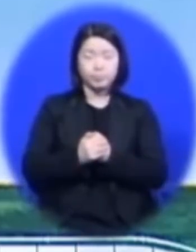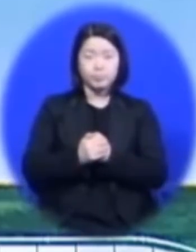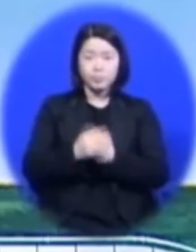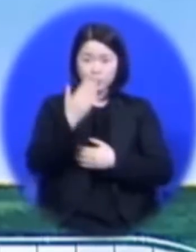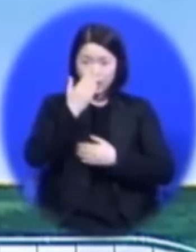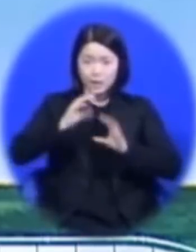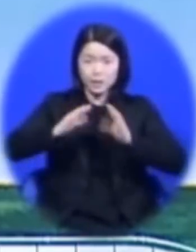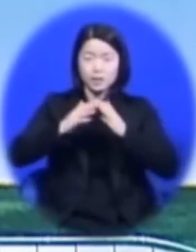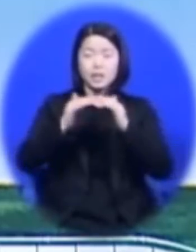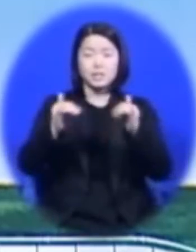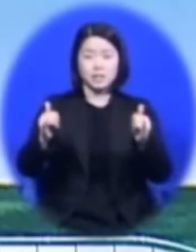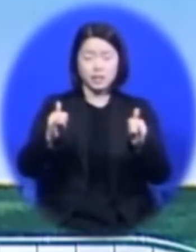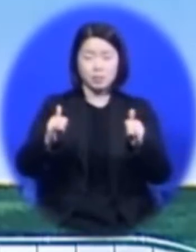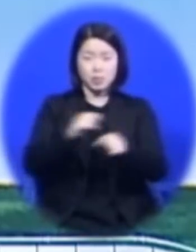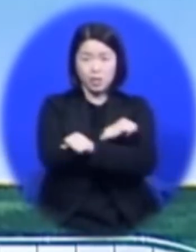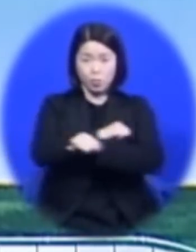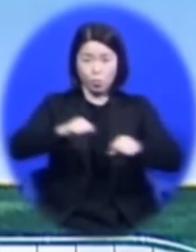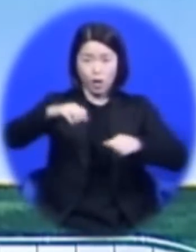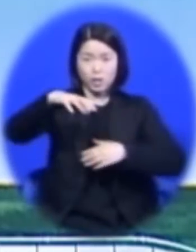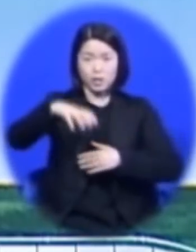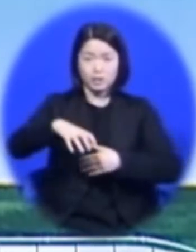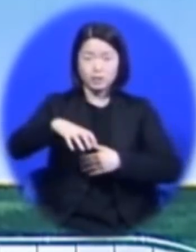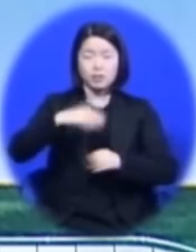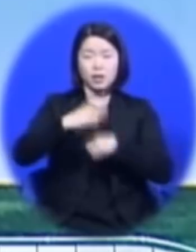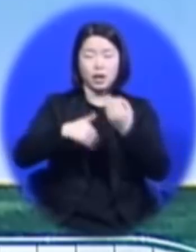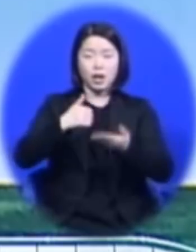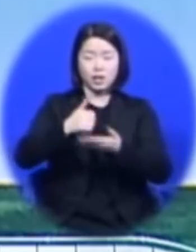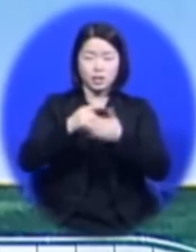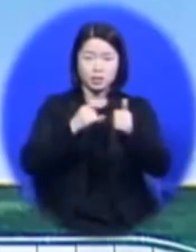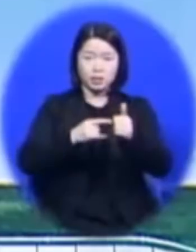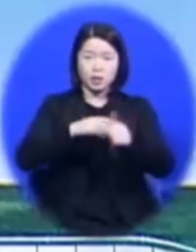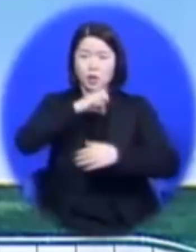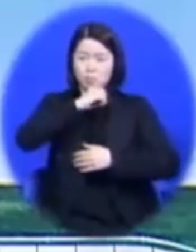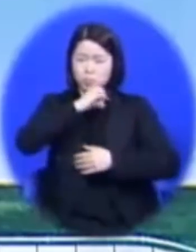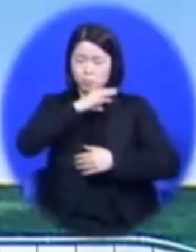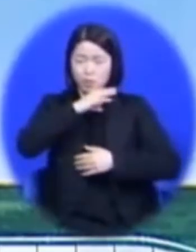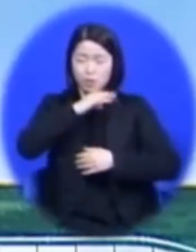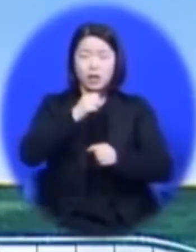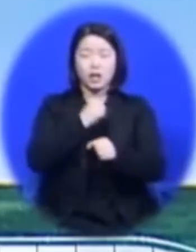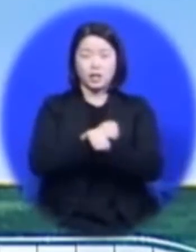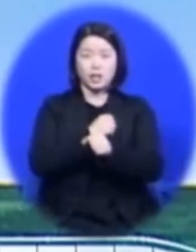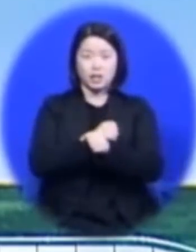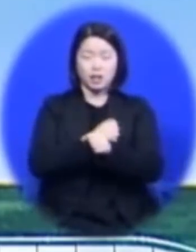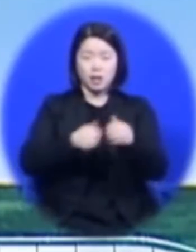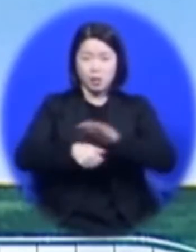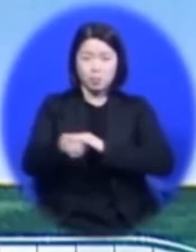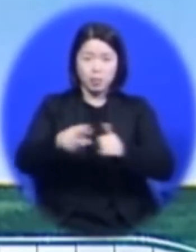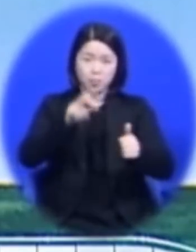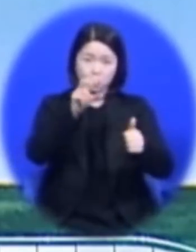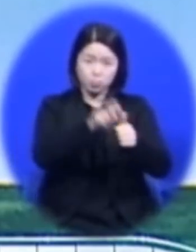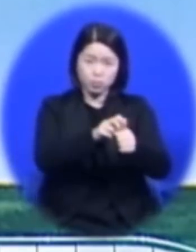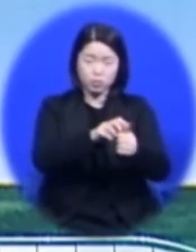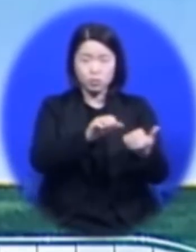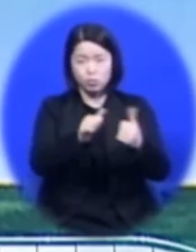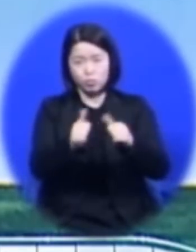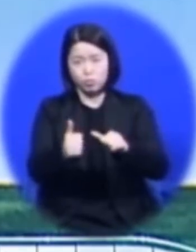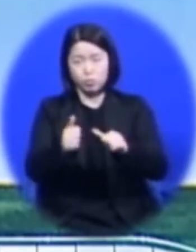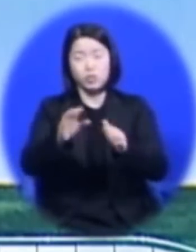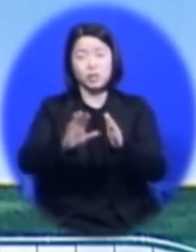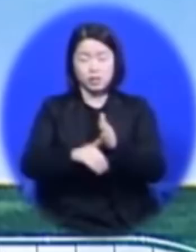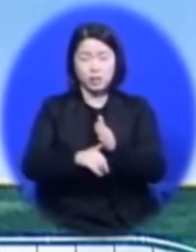이스라엘 백성들이 광야에서 하나님의 불평불만 하다가 뱀에 물려서 추구하고 있을 때